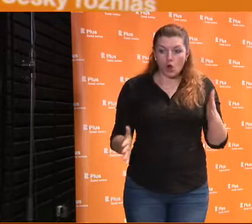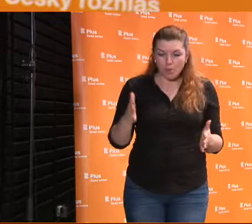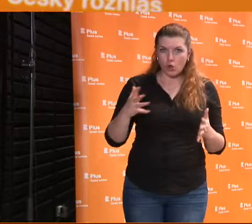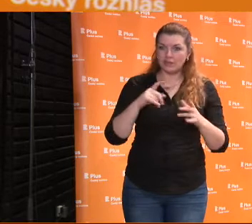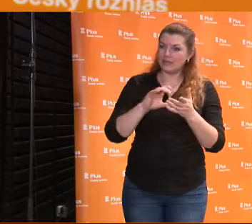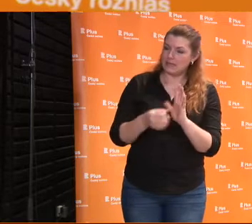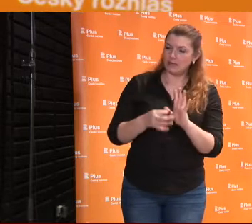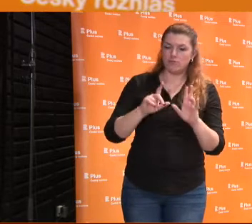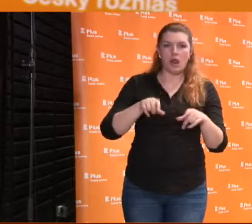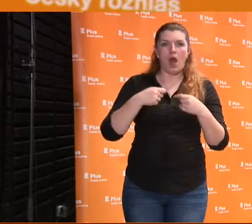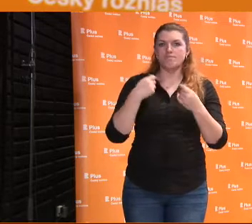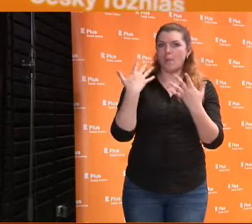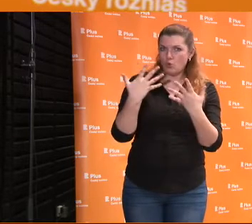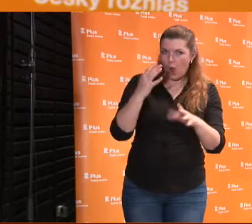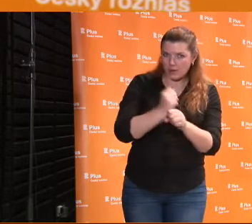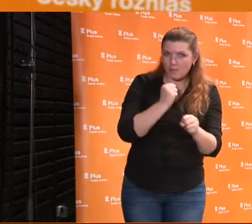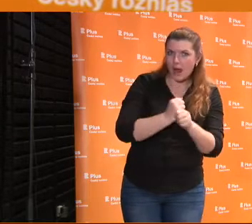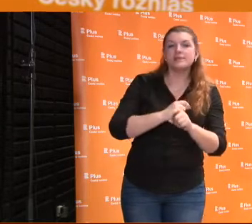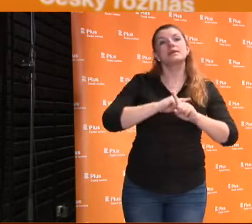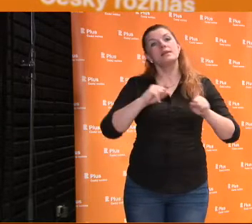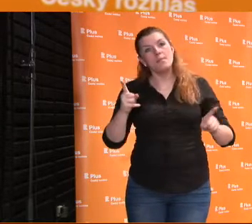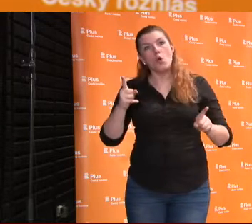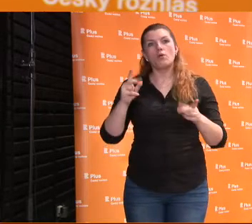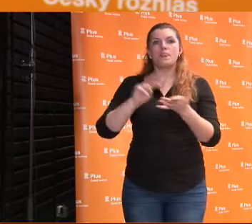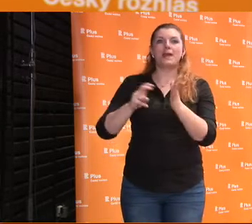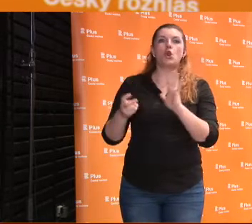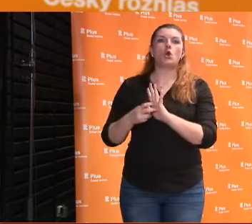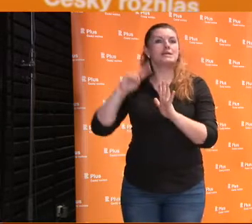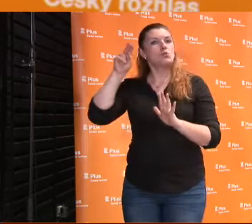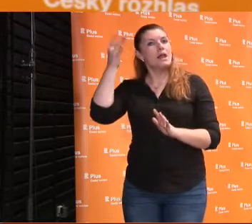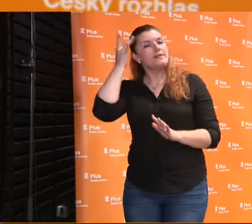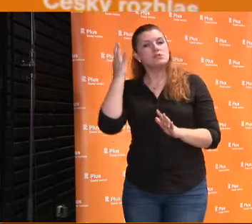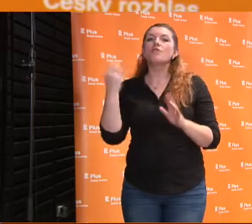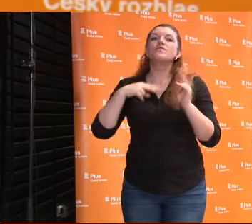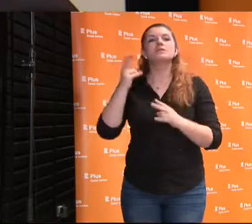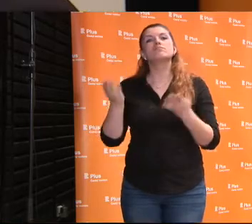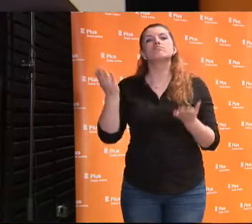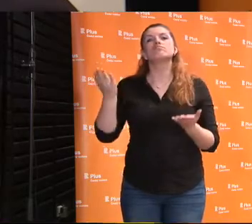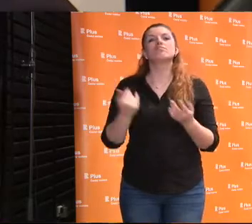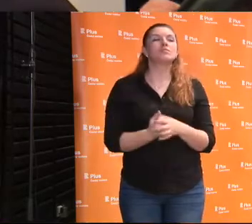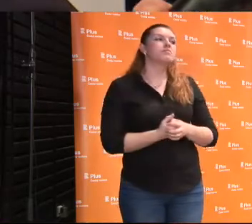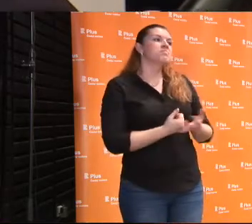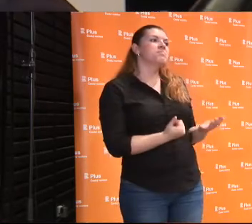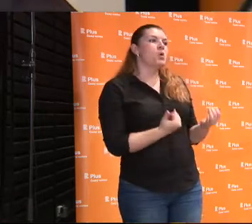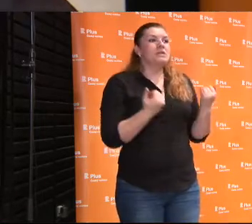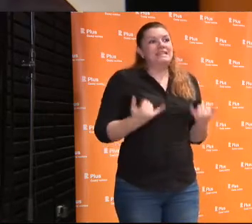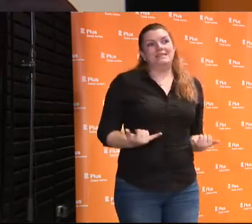nebo kde tu práci mají zadanou, anebo právě ty technologie umělé inteligence? No, ono se to